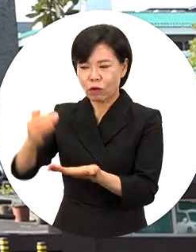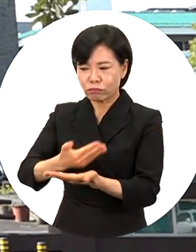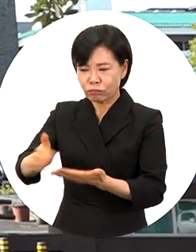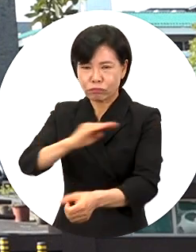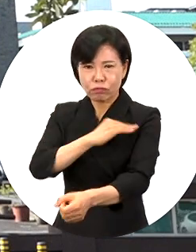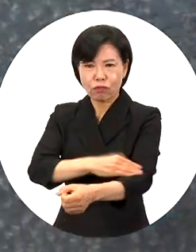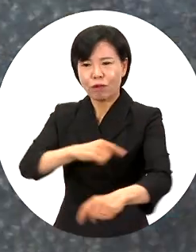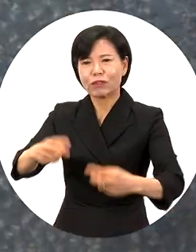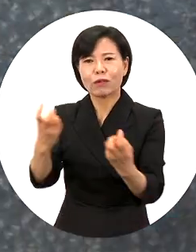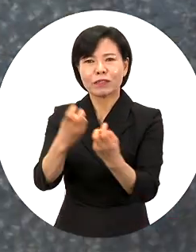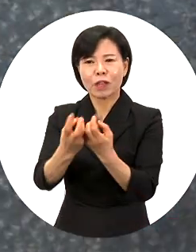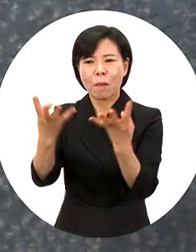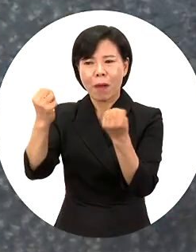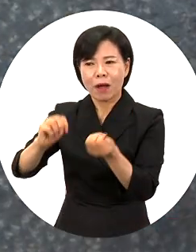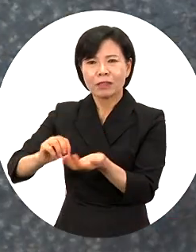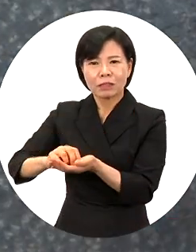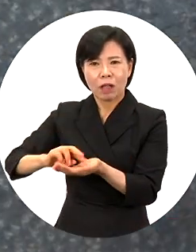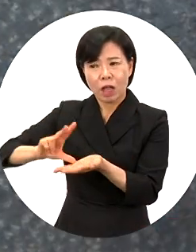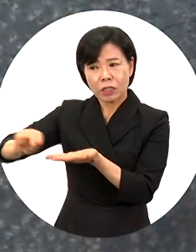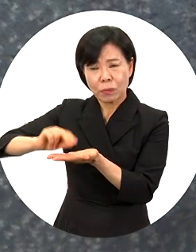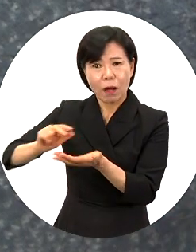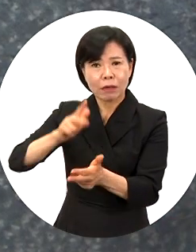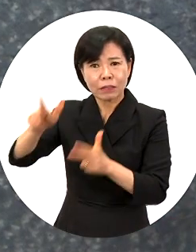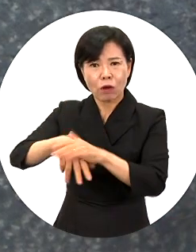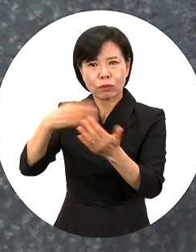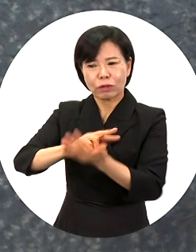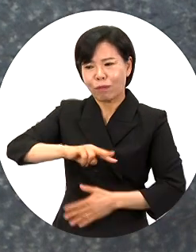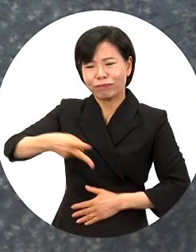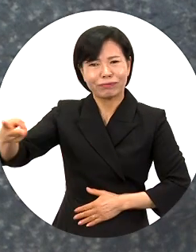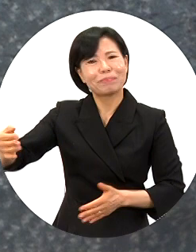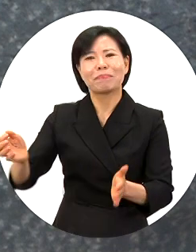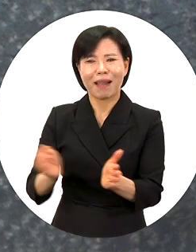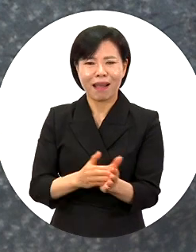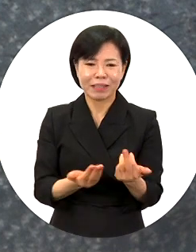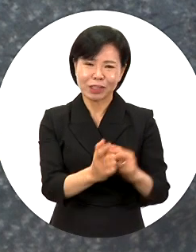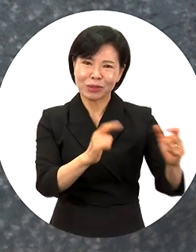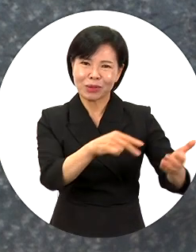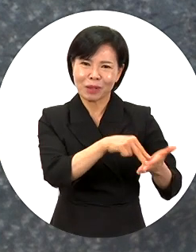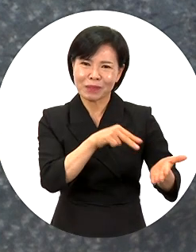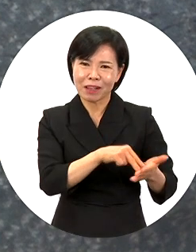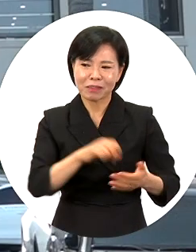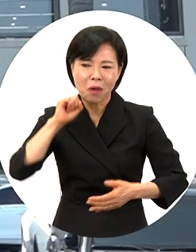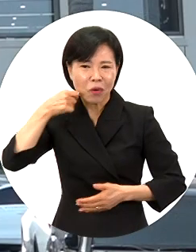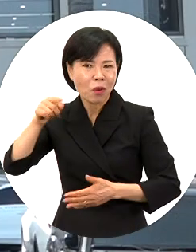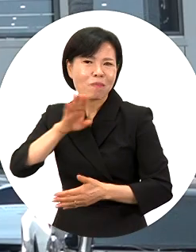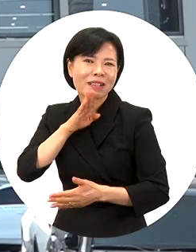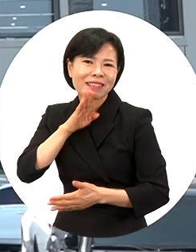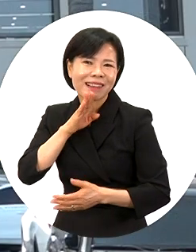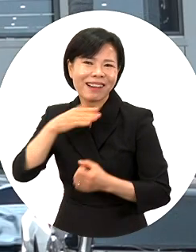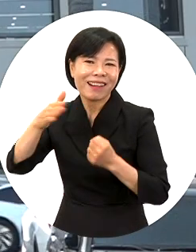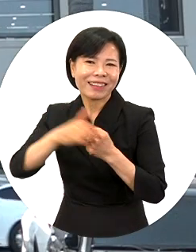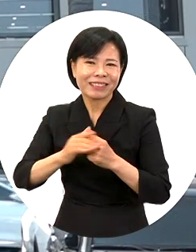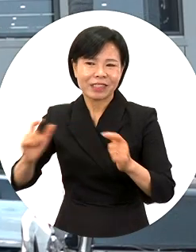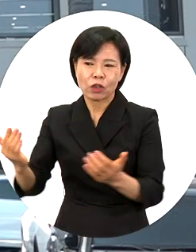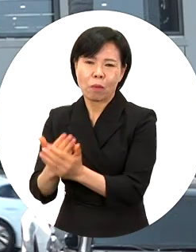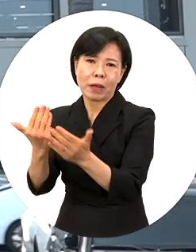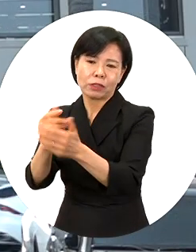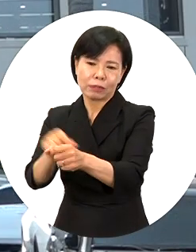분권 정책으로 많은 사업이 지방사업으로 전환되고 있는데요. 제주도는 이러한 어려움